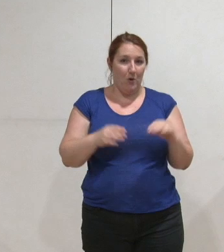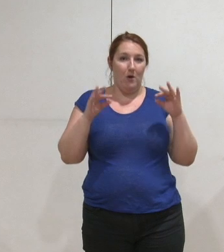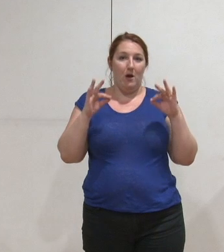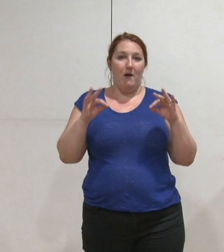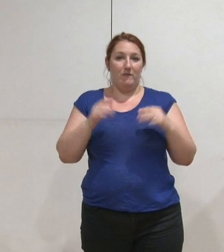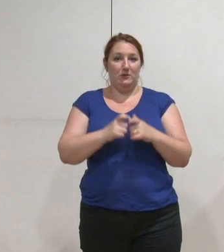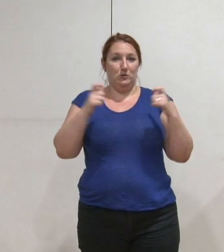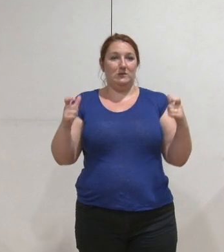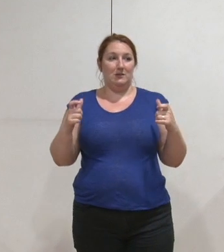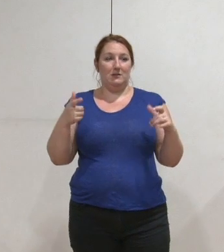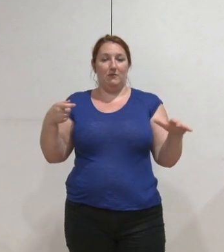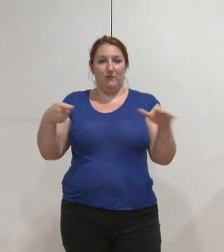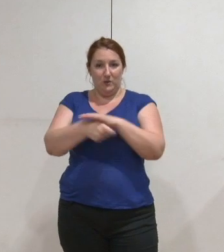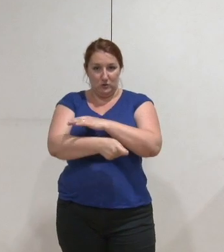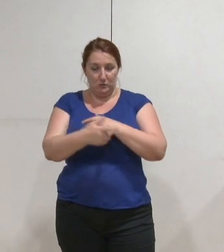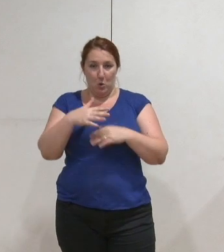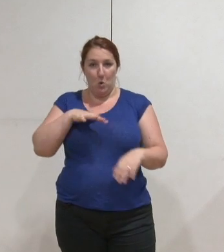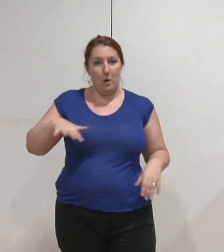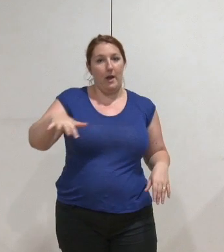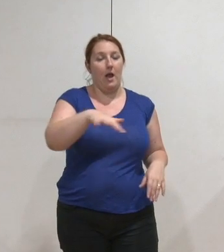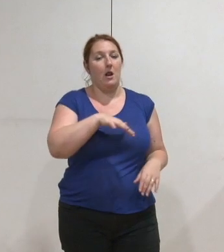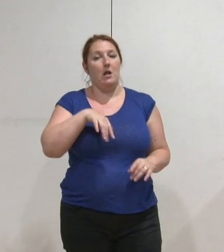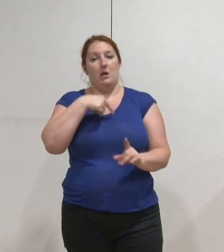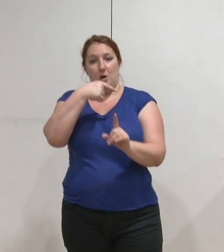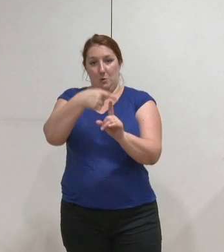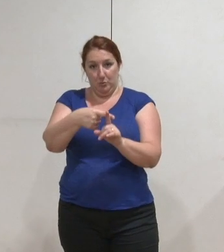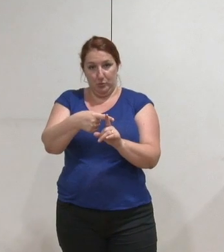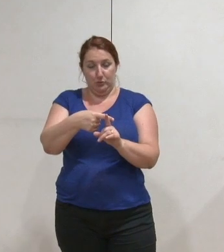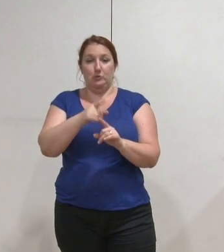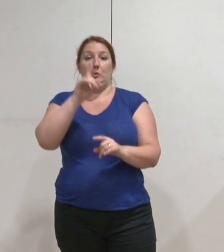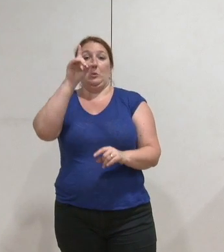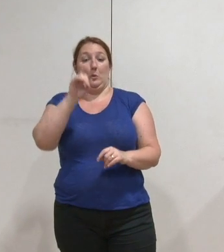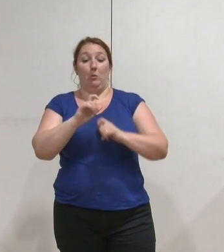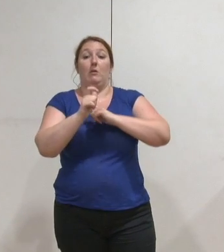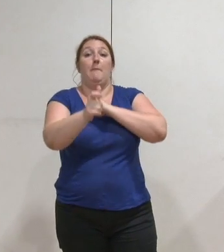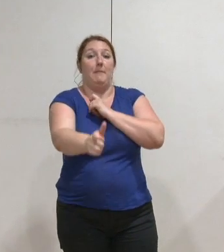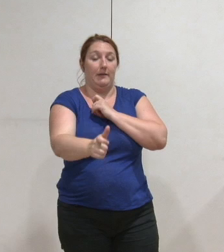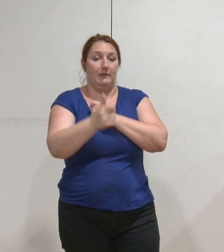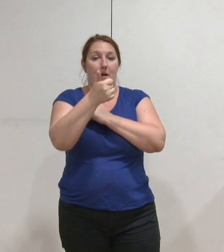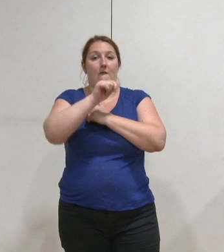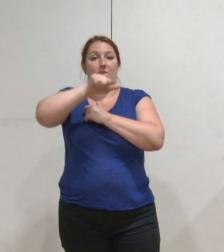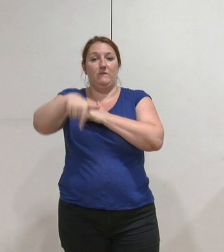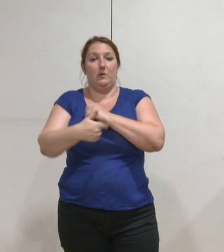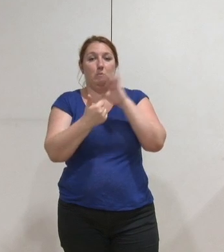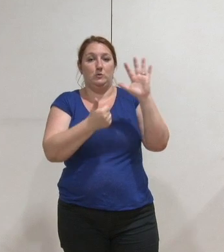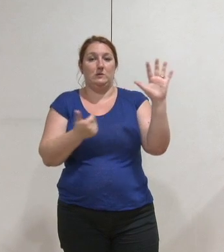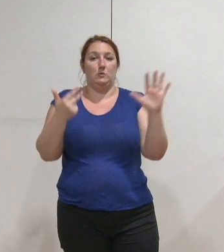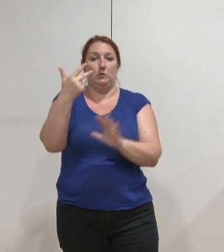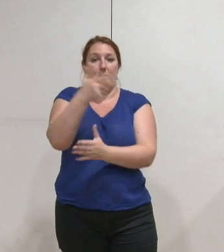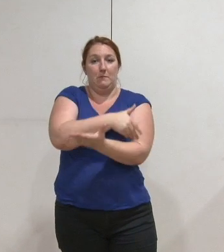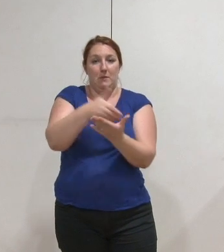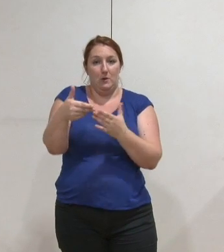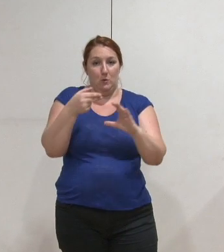société de financement local puis les impacts sur l'eau 1,68 million d'euros